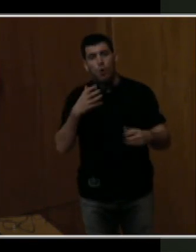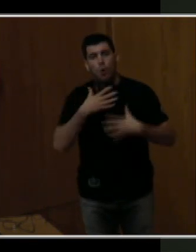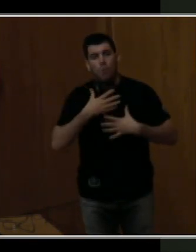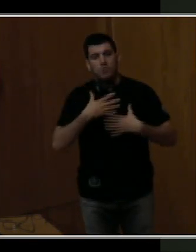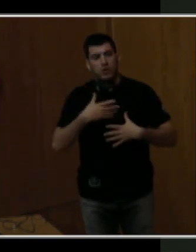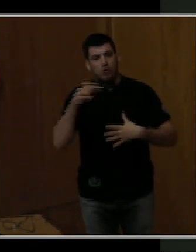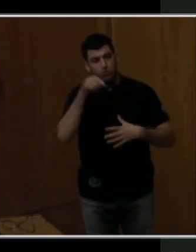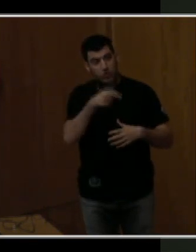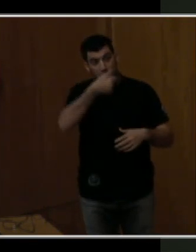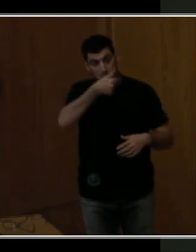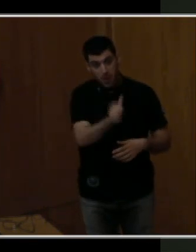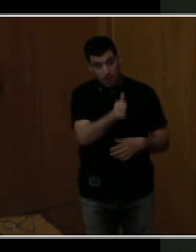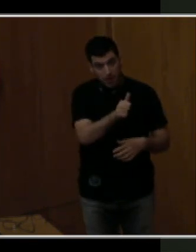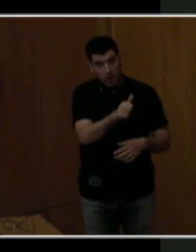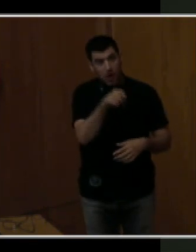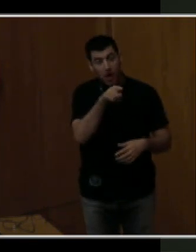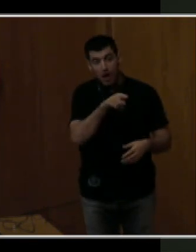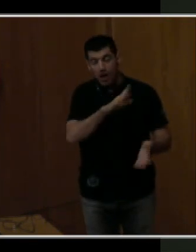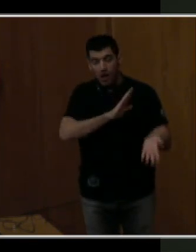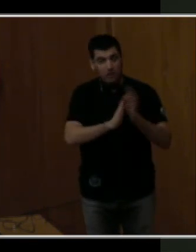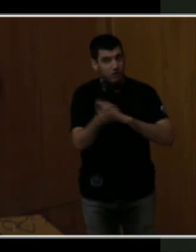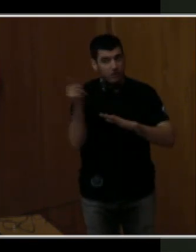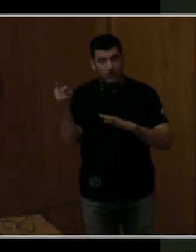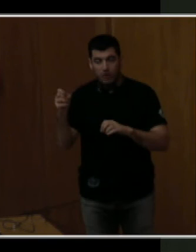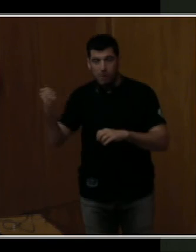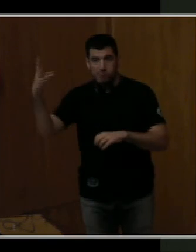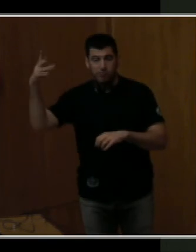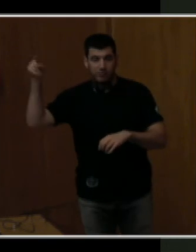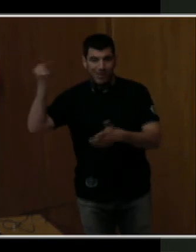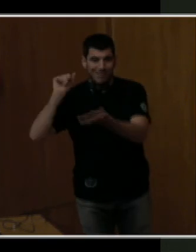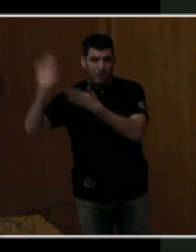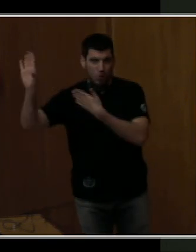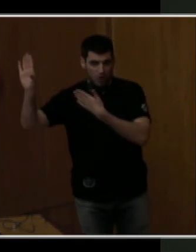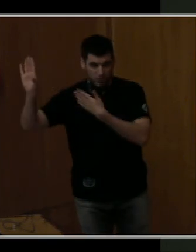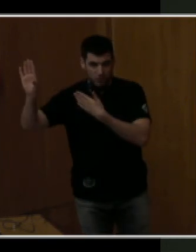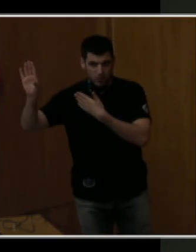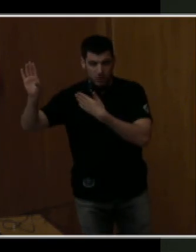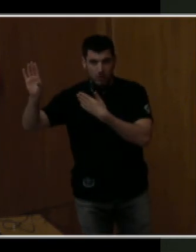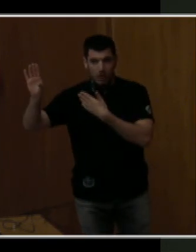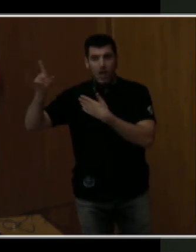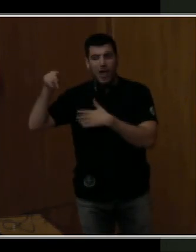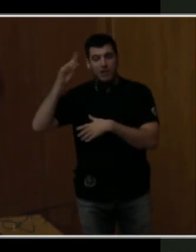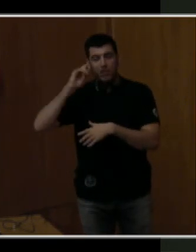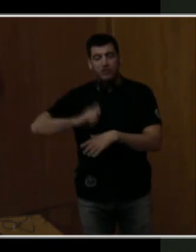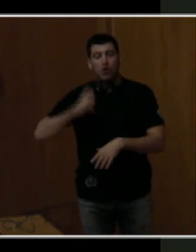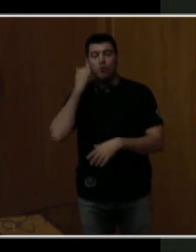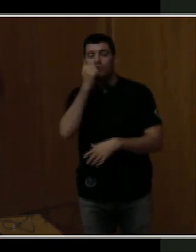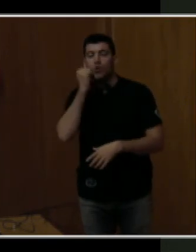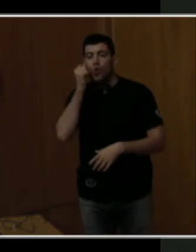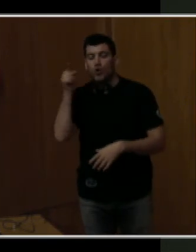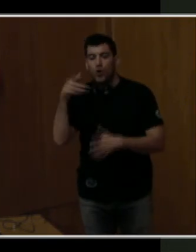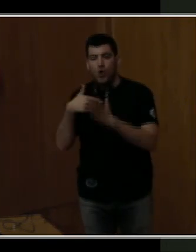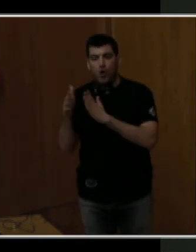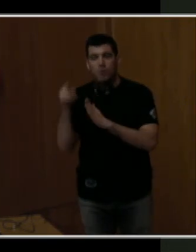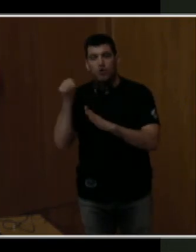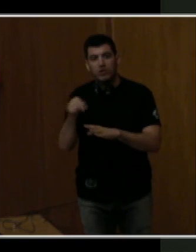διακόπτη, αναγκαστικά θα ανάψει ο διακόπτης του γείτονα. Άρα θα ξέρω λόγω του κόκκινου χρώματος ότι πέρασε ένας παλμός εδώ.